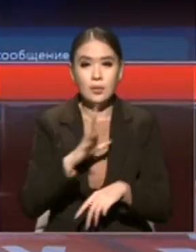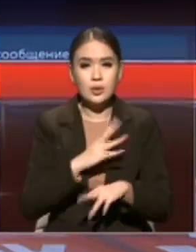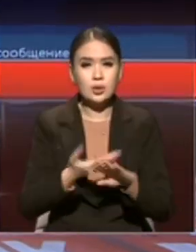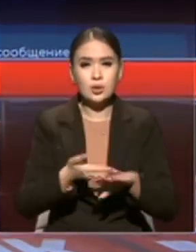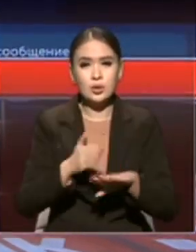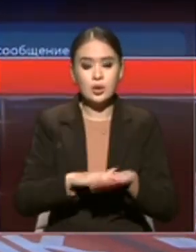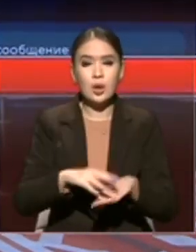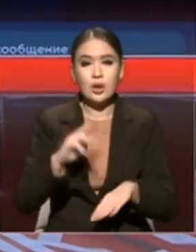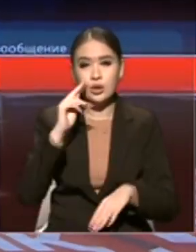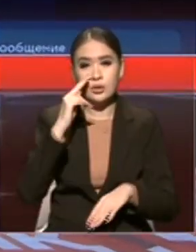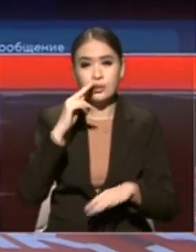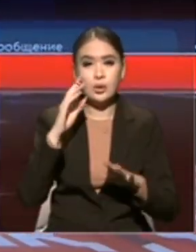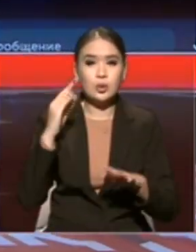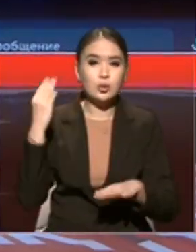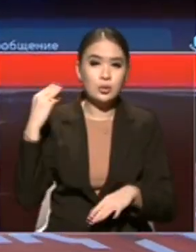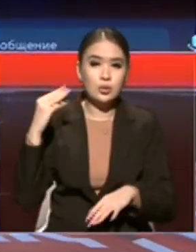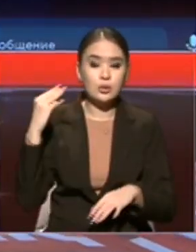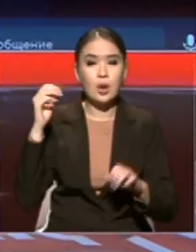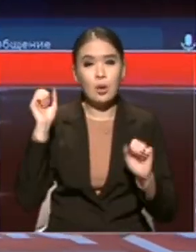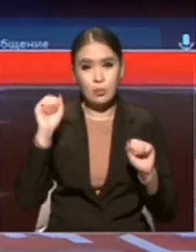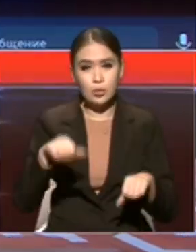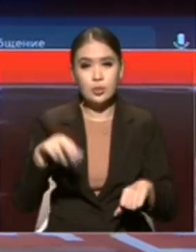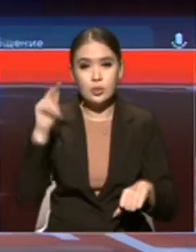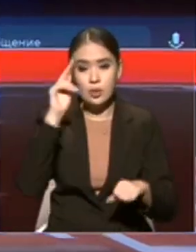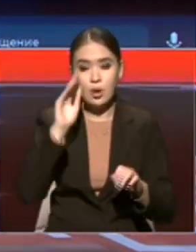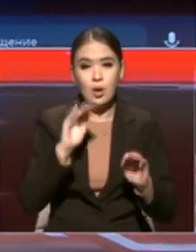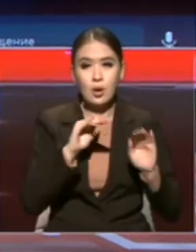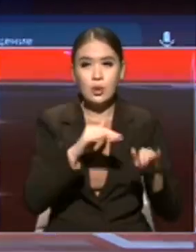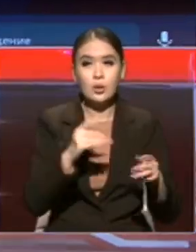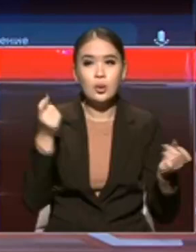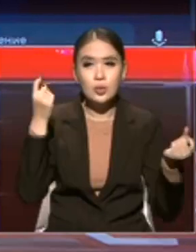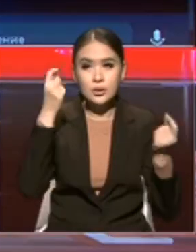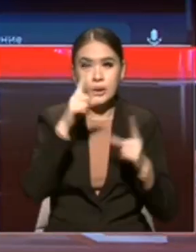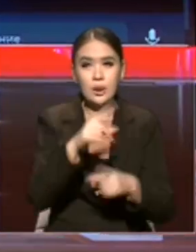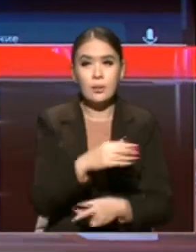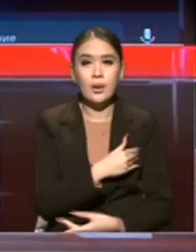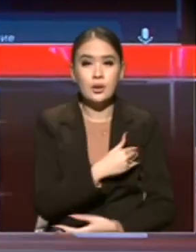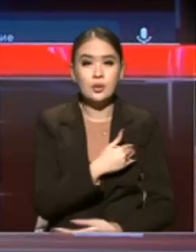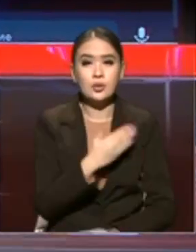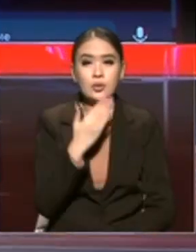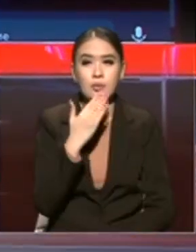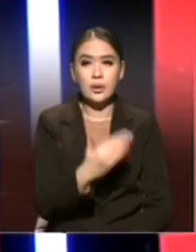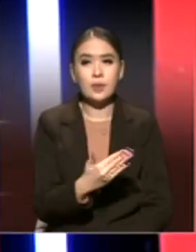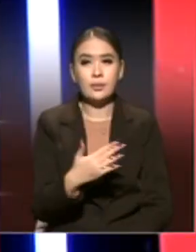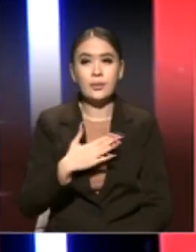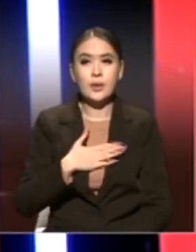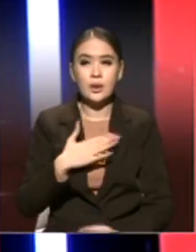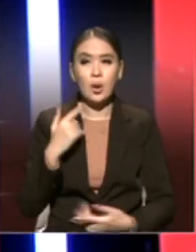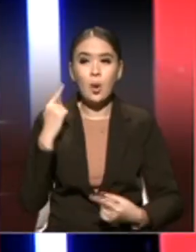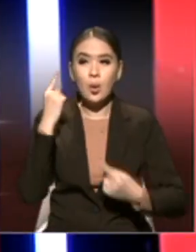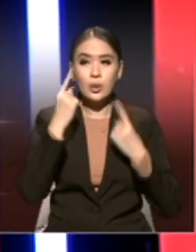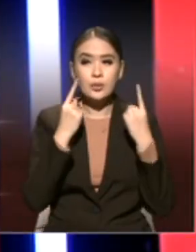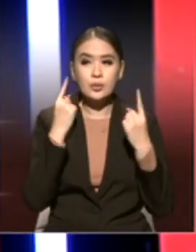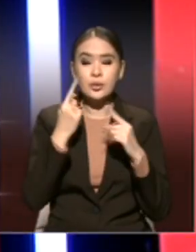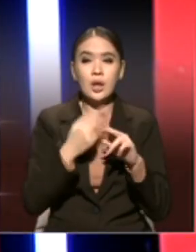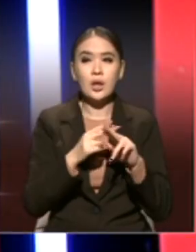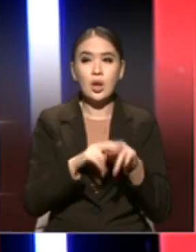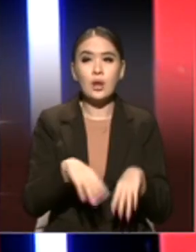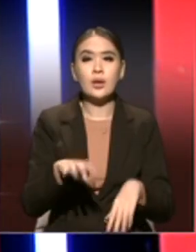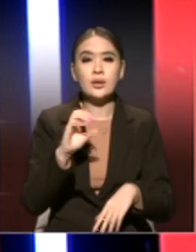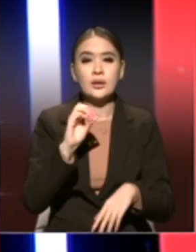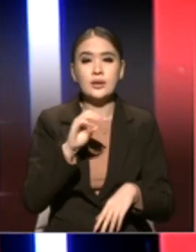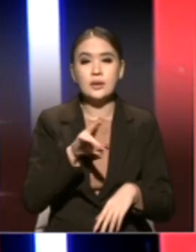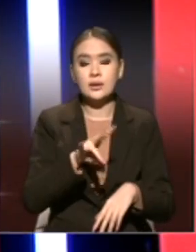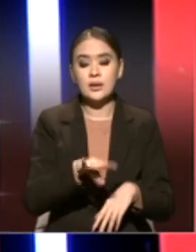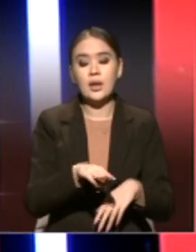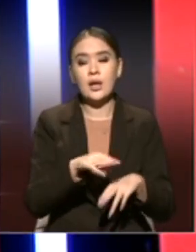болады. Шымкент пен Түркістанға түсіруге болмай ма? Соны білсек дейді. Осы жерде менің ойымша ұбыты тапсырмай